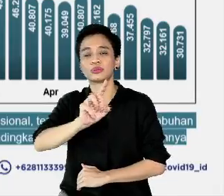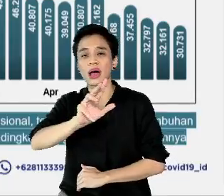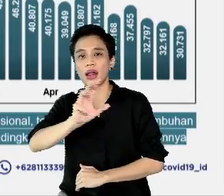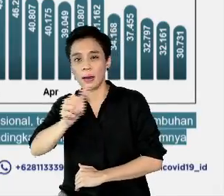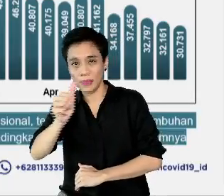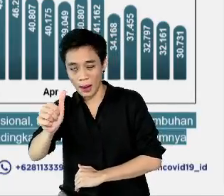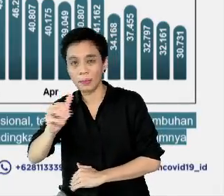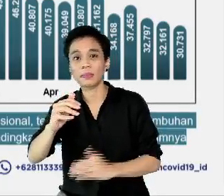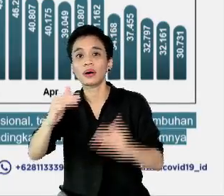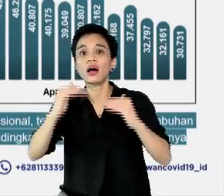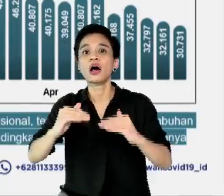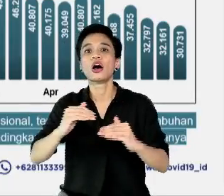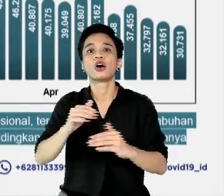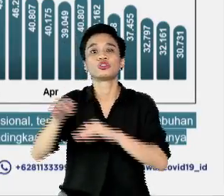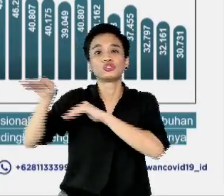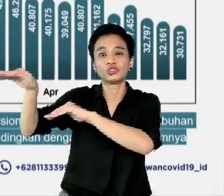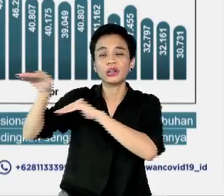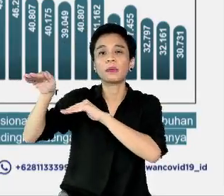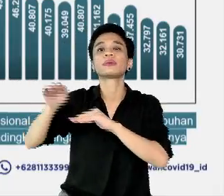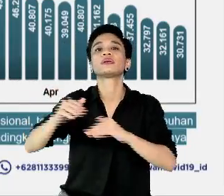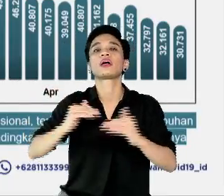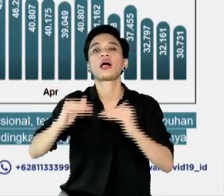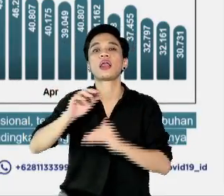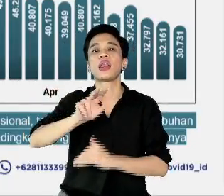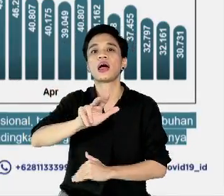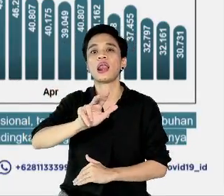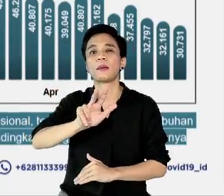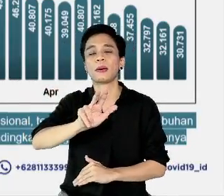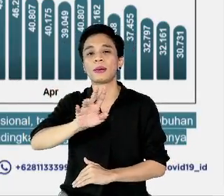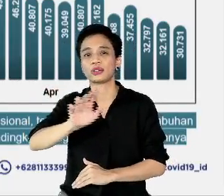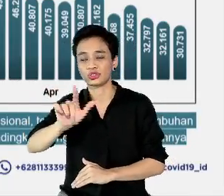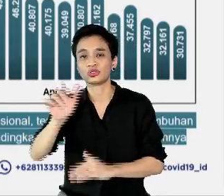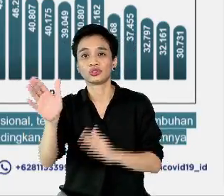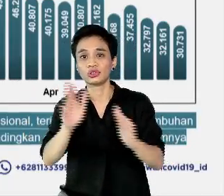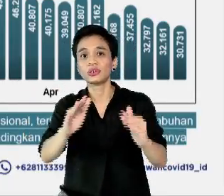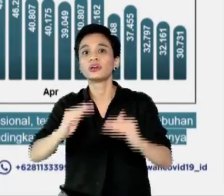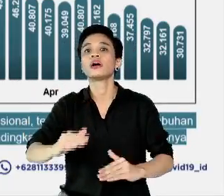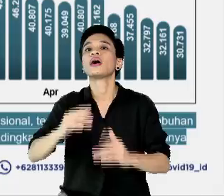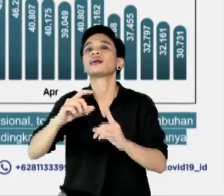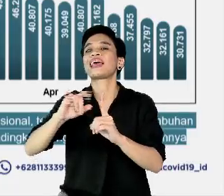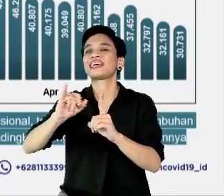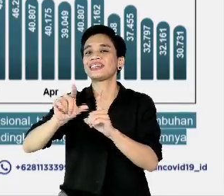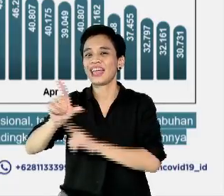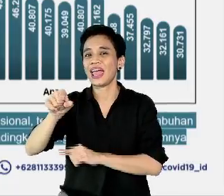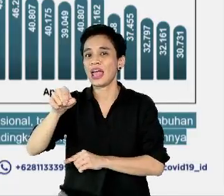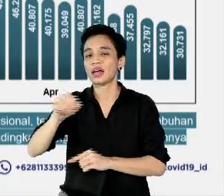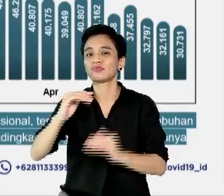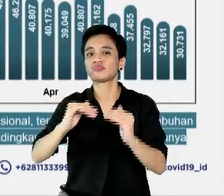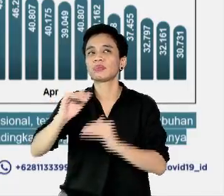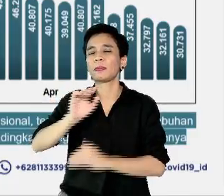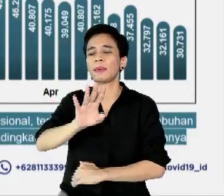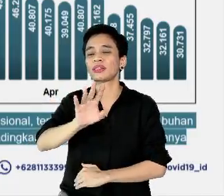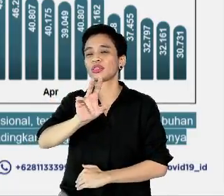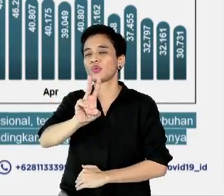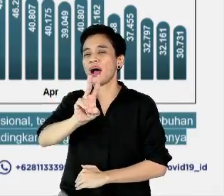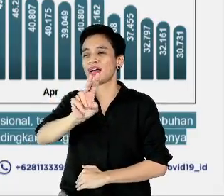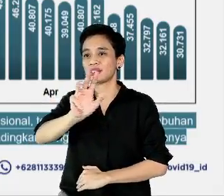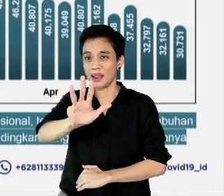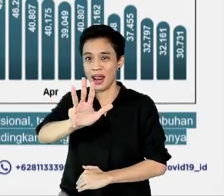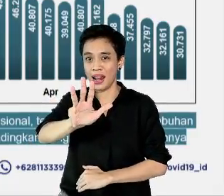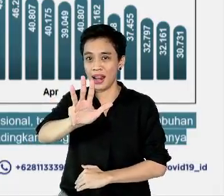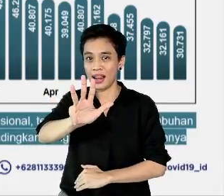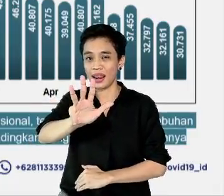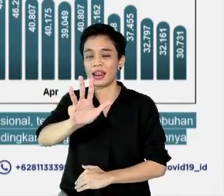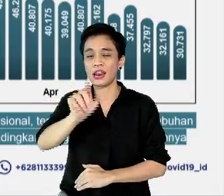kesembuhan, Jambi naik 489 kesembuhan, dan Daerah Istimewa Yogyakarta naik 429